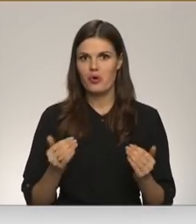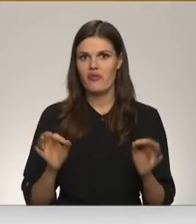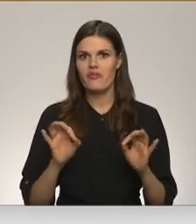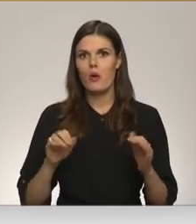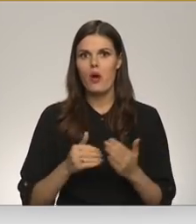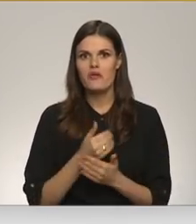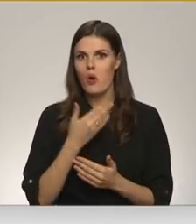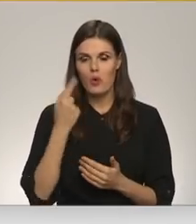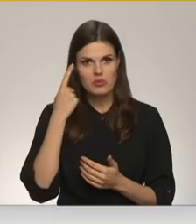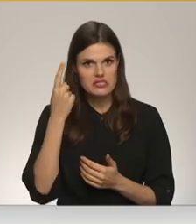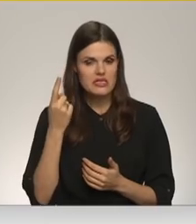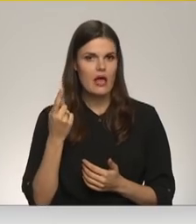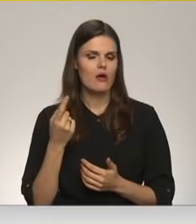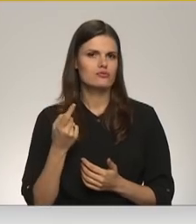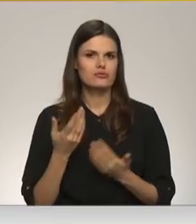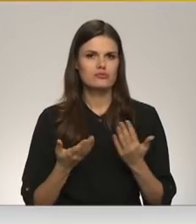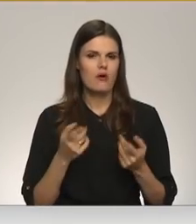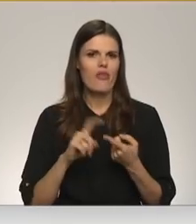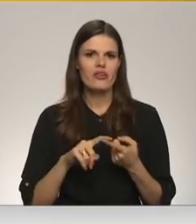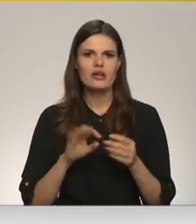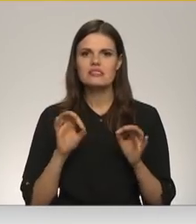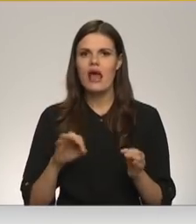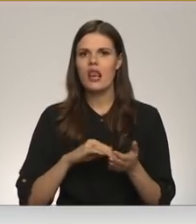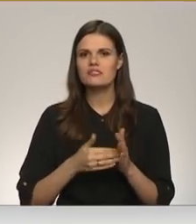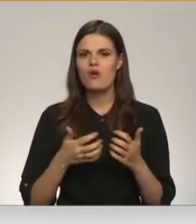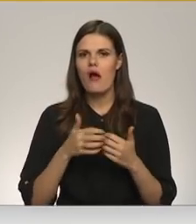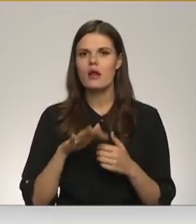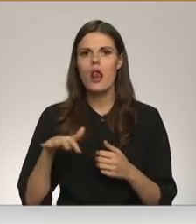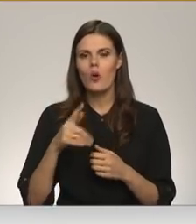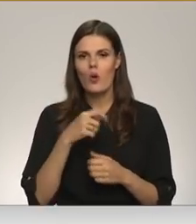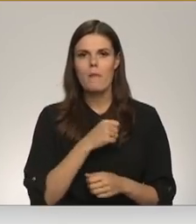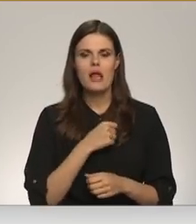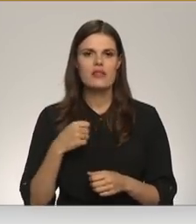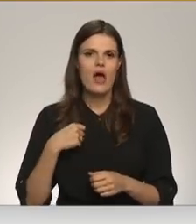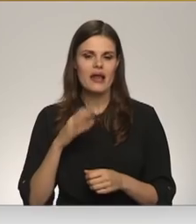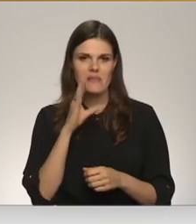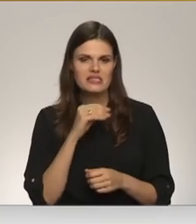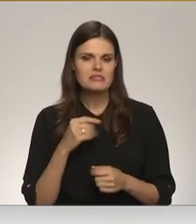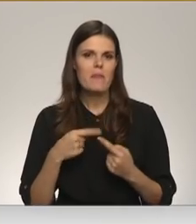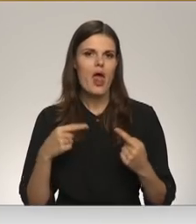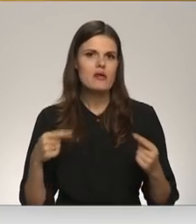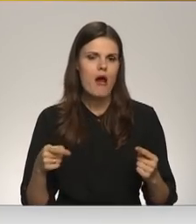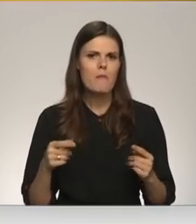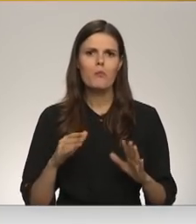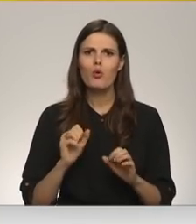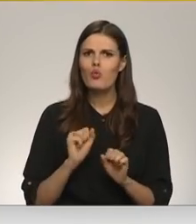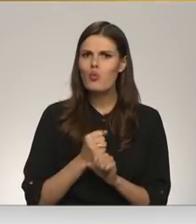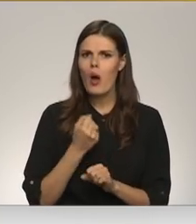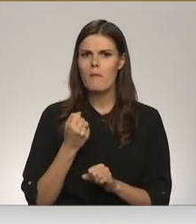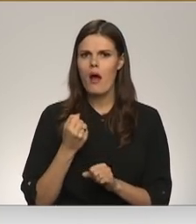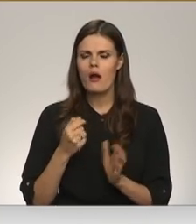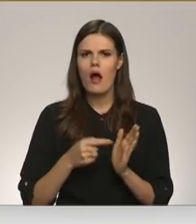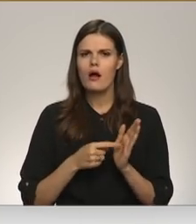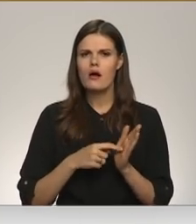jaunu vairs neesam dzirdējuši. Tas droši vien ir atkarīgs no reālās situācijas kara laukā, no militārajām iespējām. Un tomēr, pie